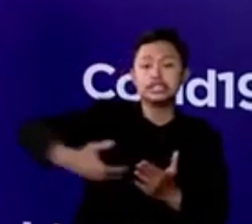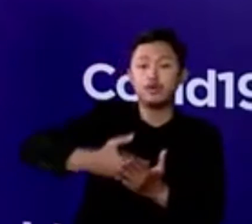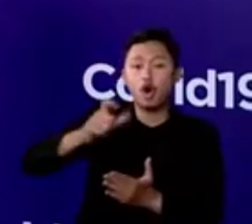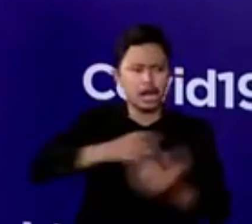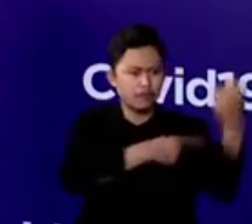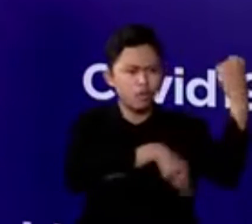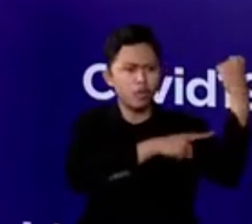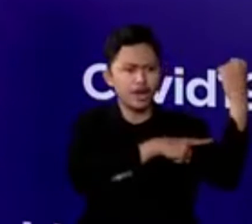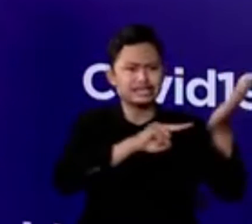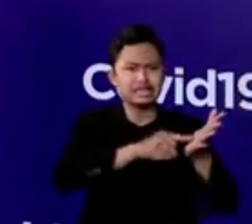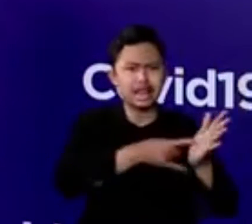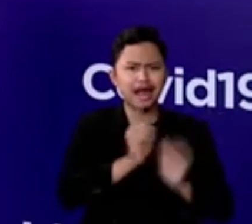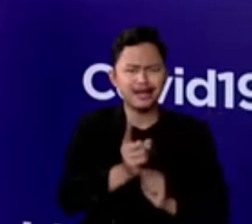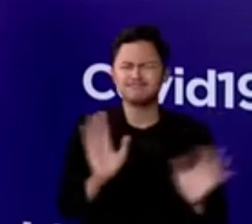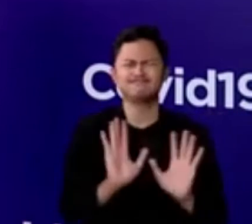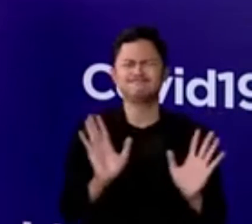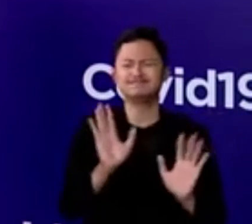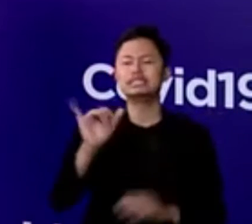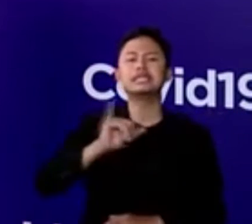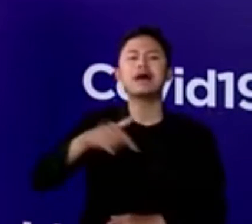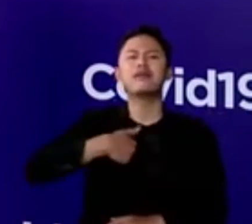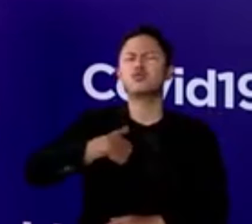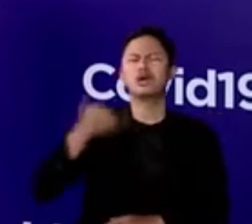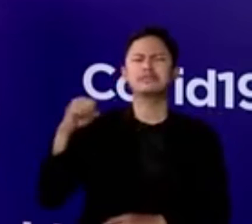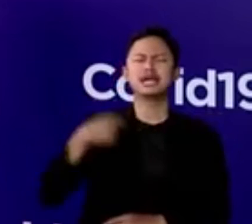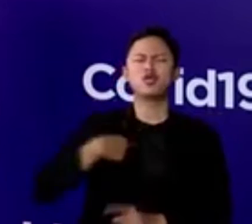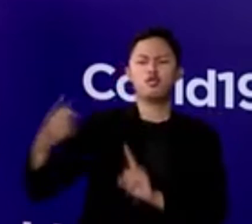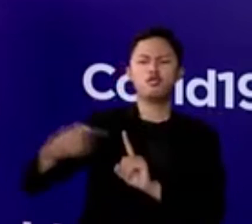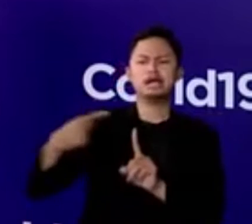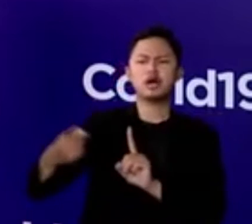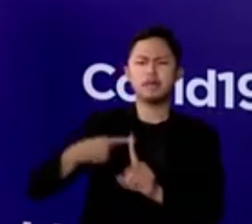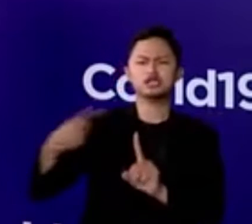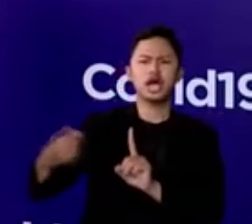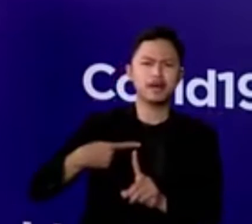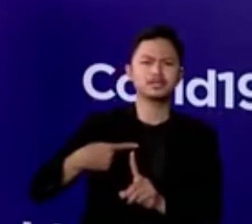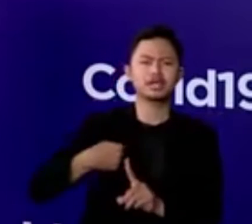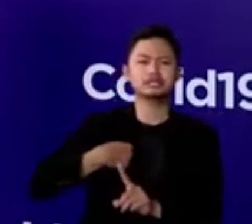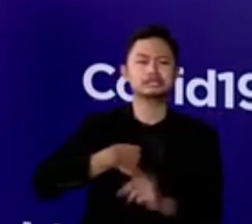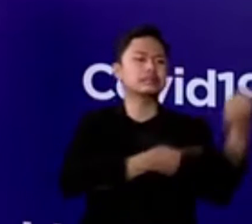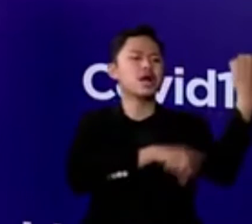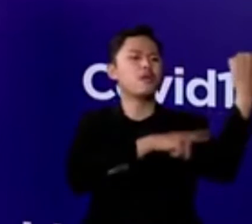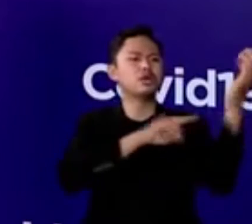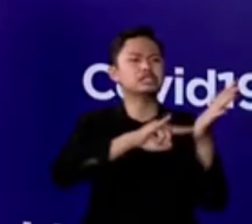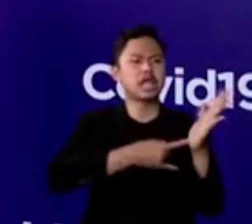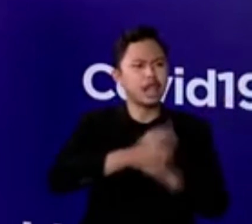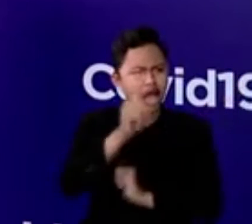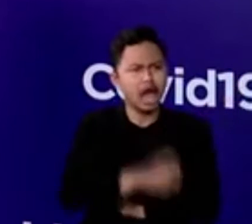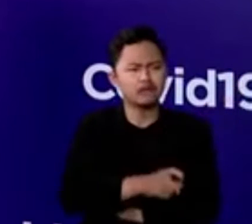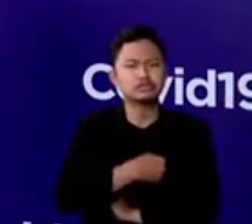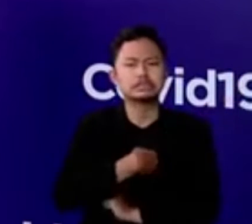kemampuan itu dia dengan Nah kita juga saya juga bisa memaksakan Saya harus bisa menguasai